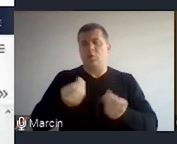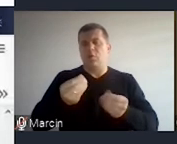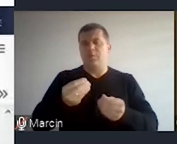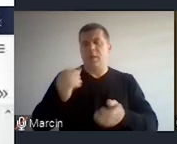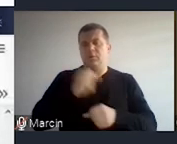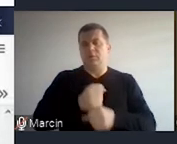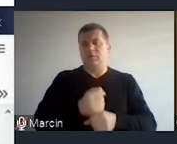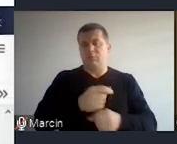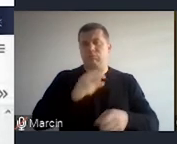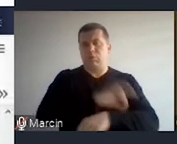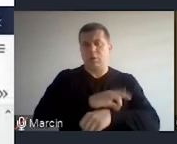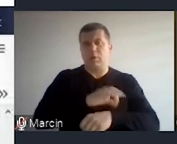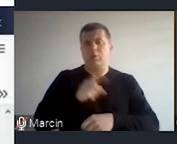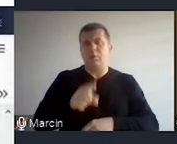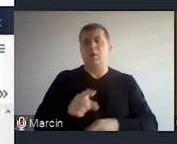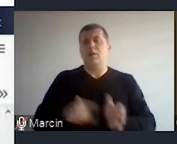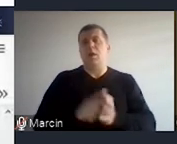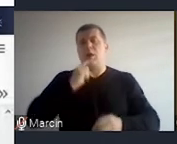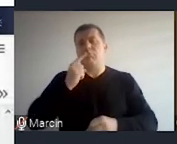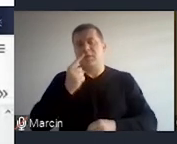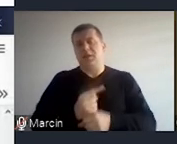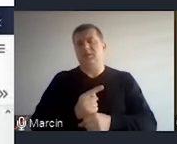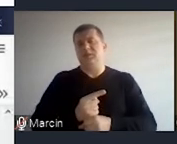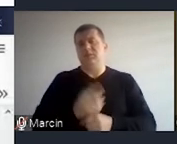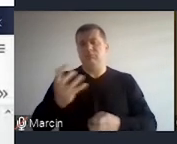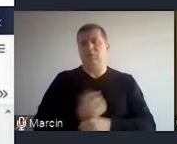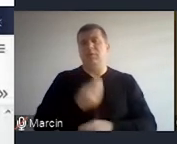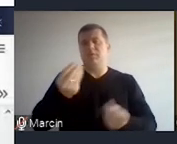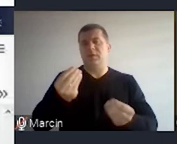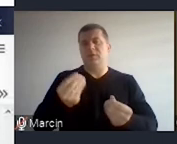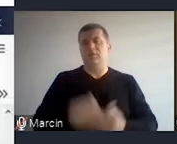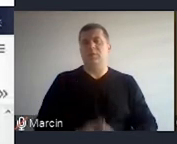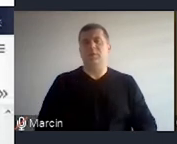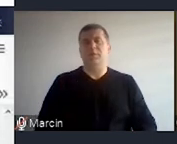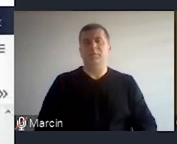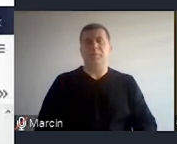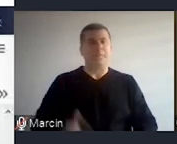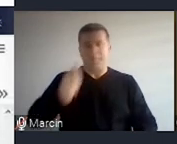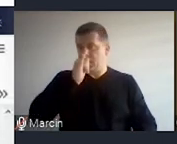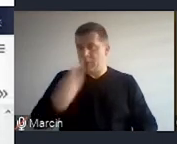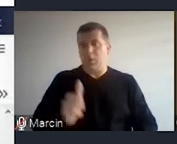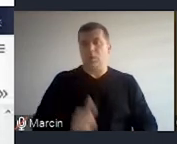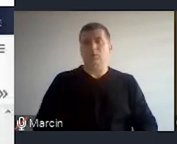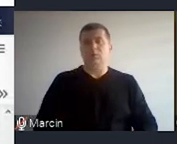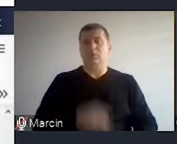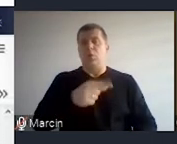projektu i do podejmowania wiążących decyzji finansowych nie